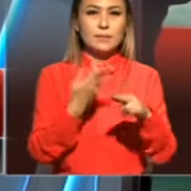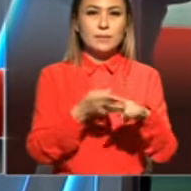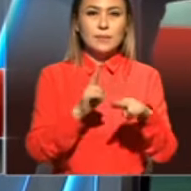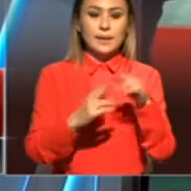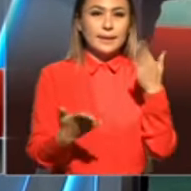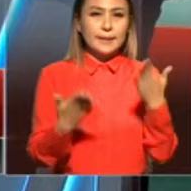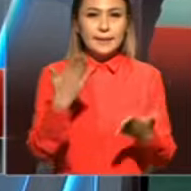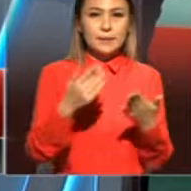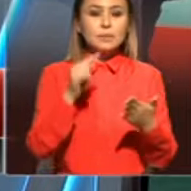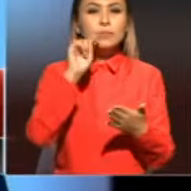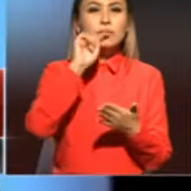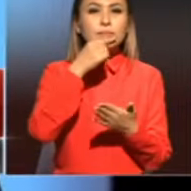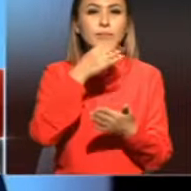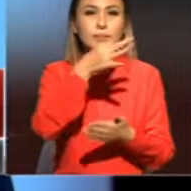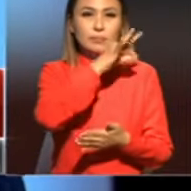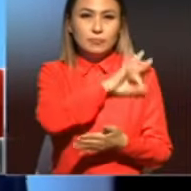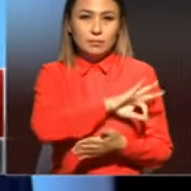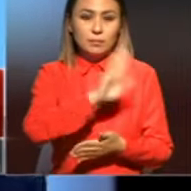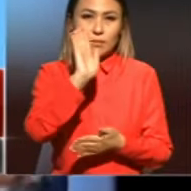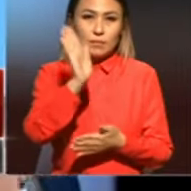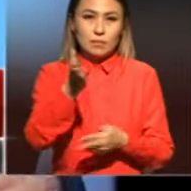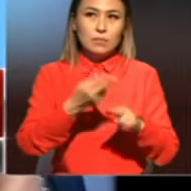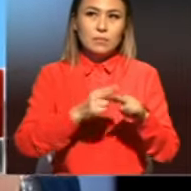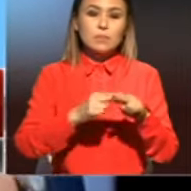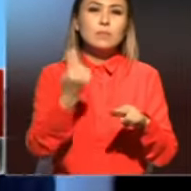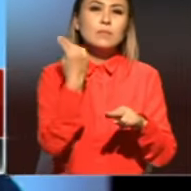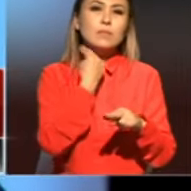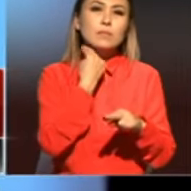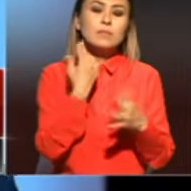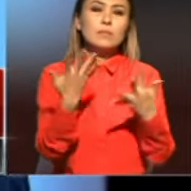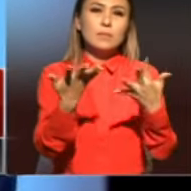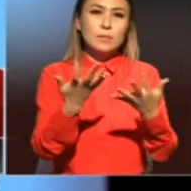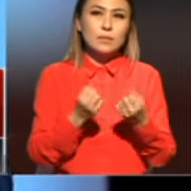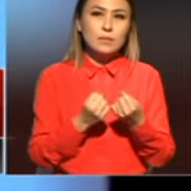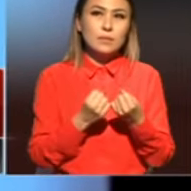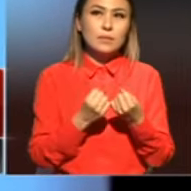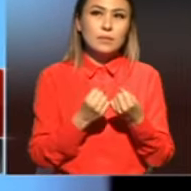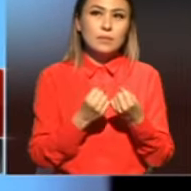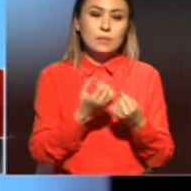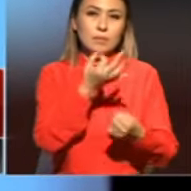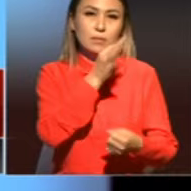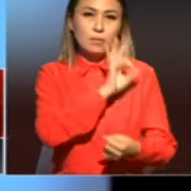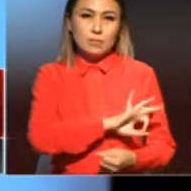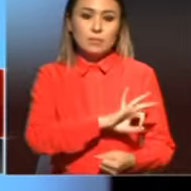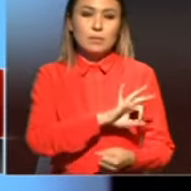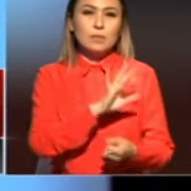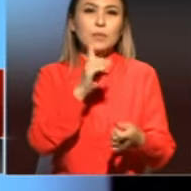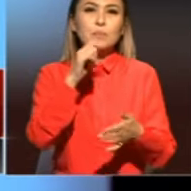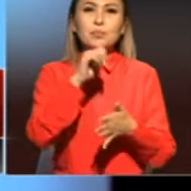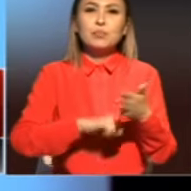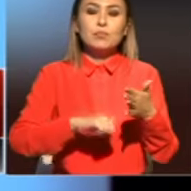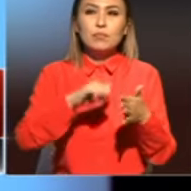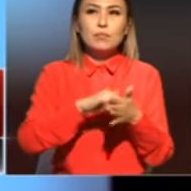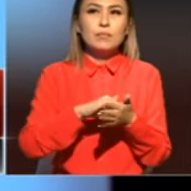егер экономика тиімді болса, онда қарыз алған не ұтымды. Неге себебі